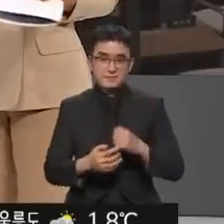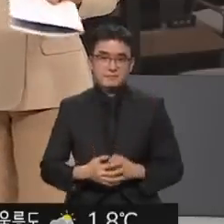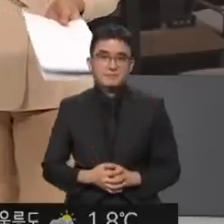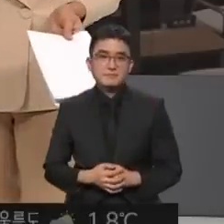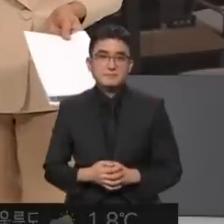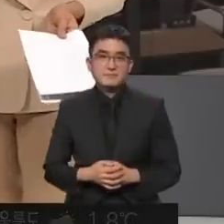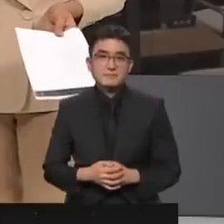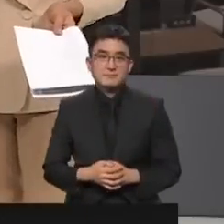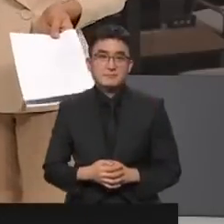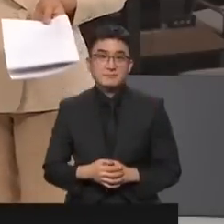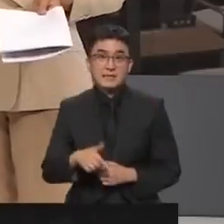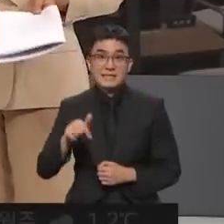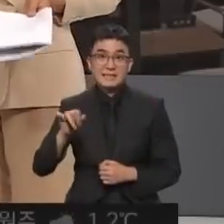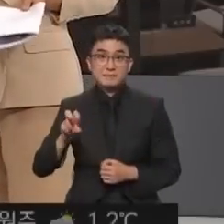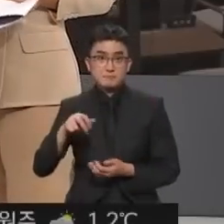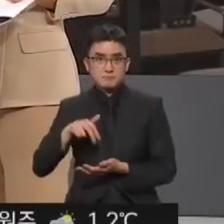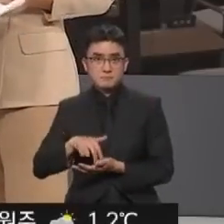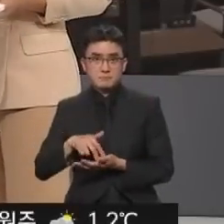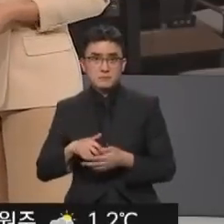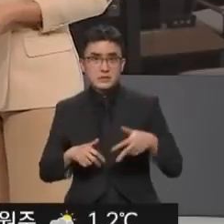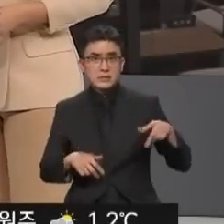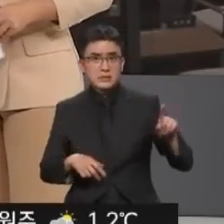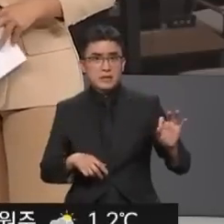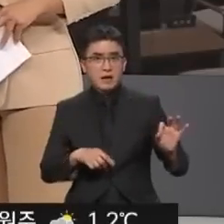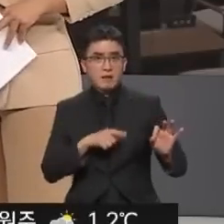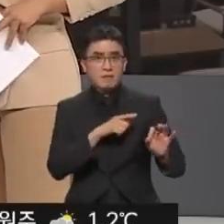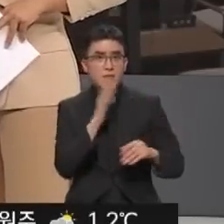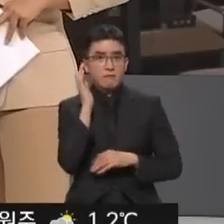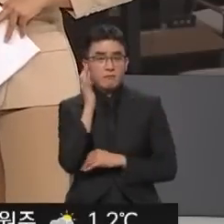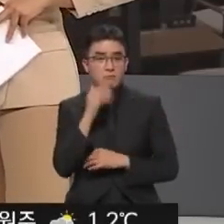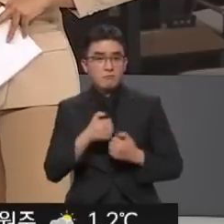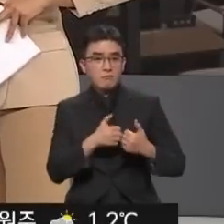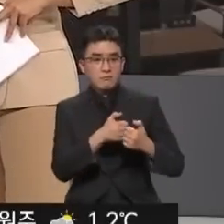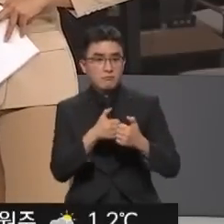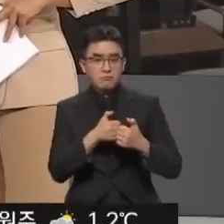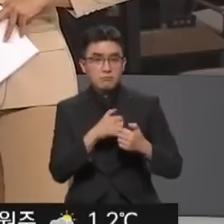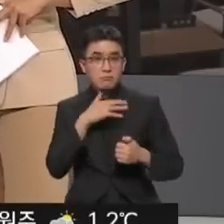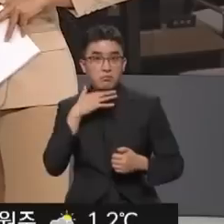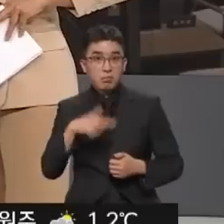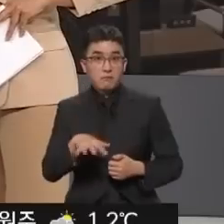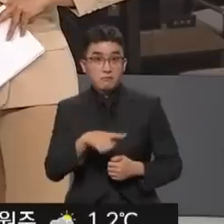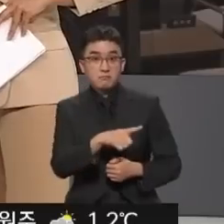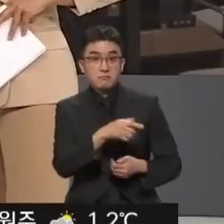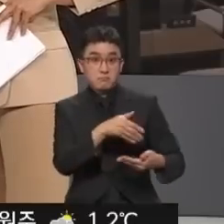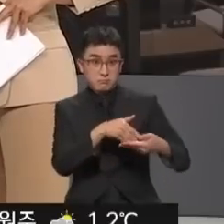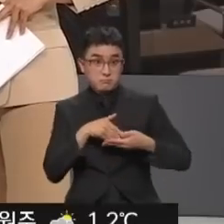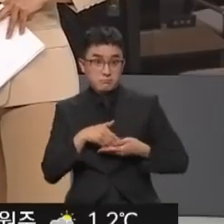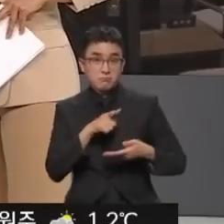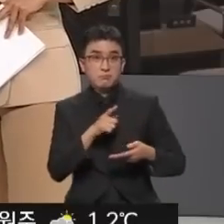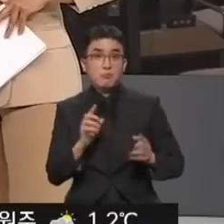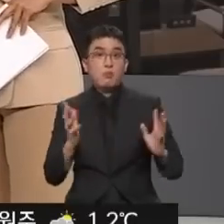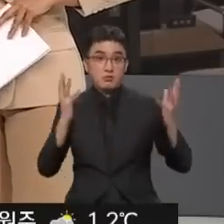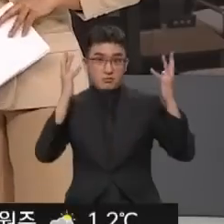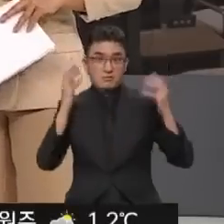기자들을 통해서 처음 들었다. 즉 미리 상의한 바는 없다라고 했는데요. 환영한다는 입장을 밝혔습니다.